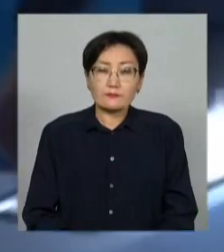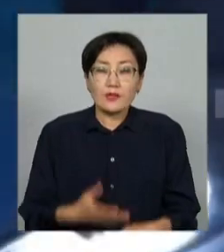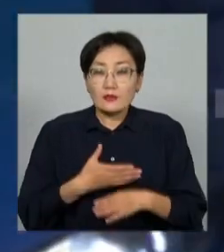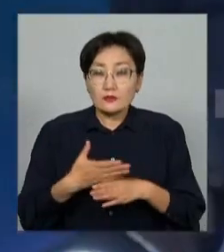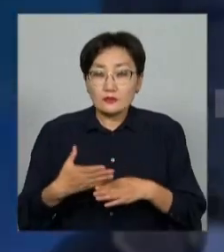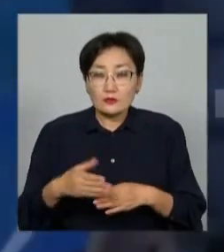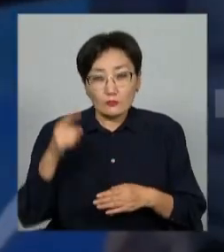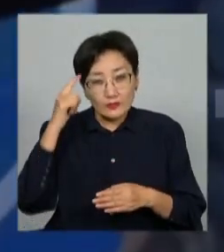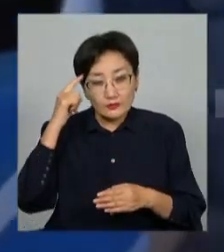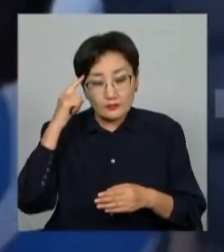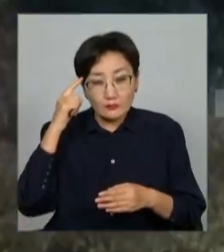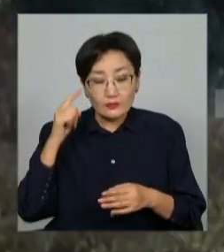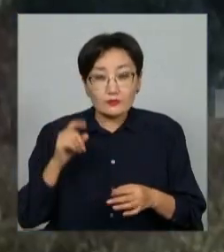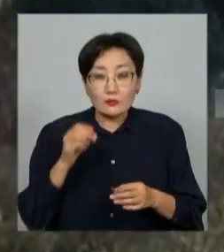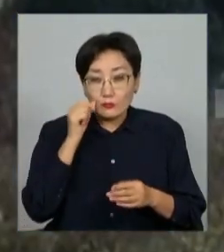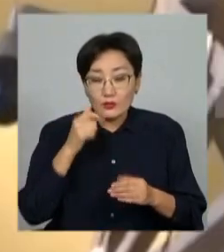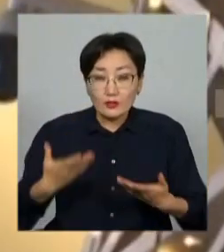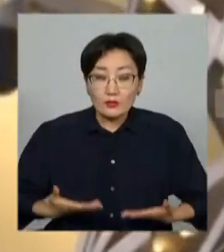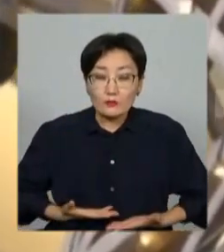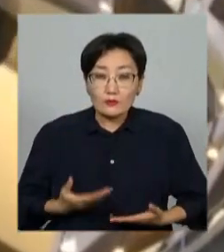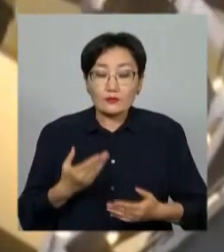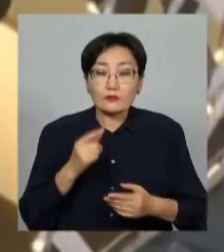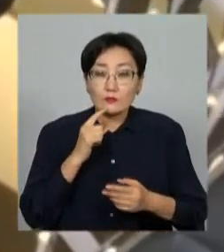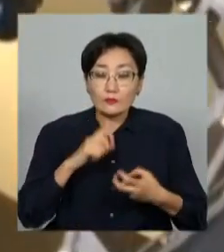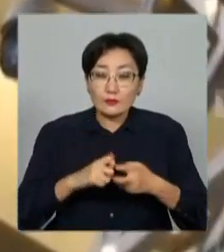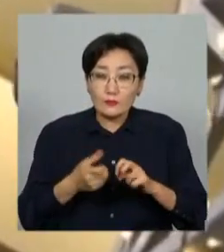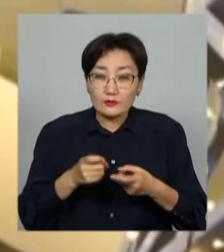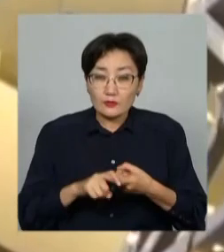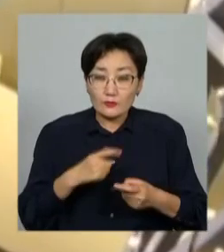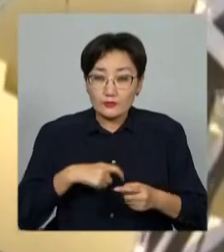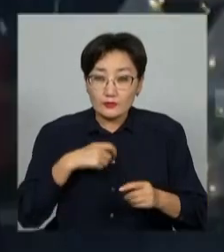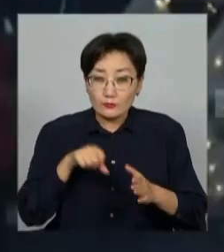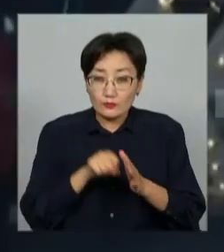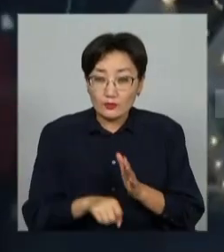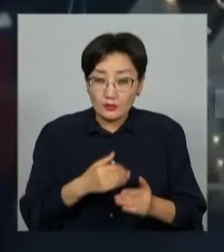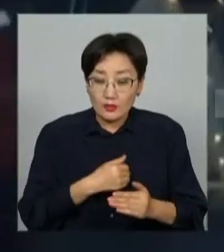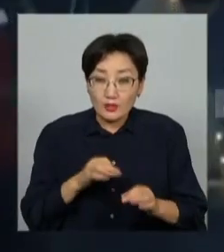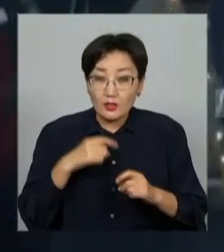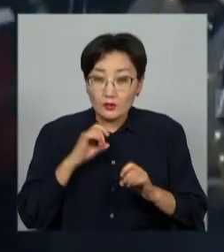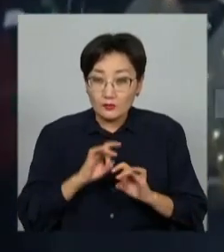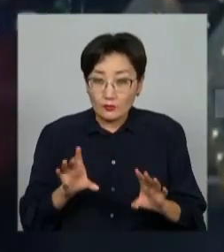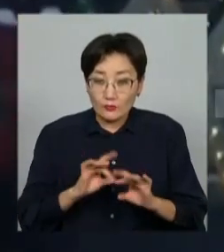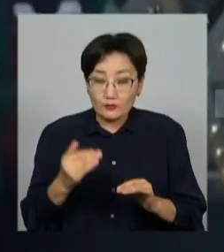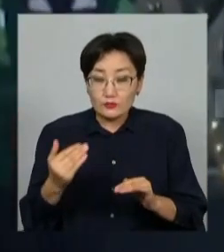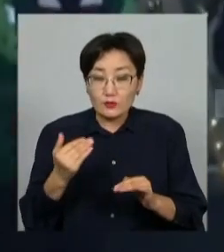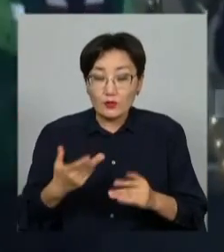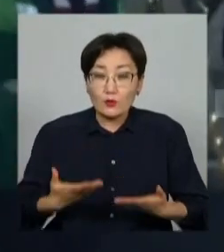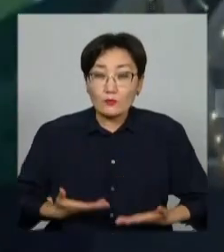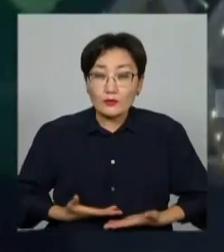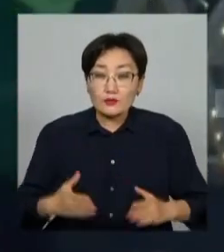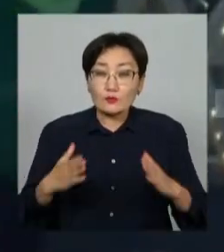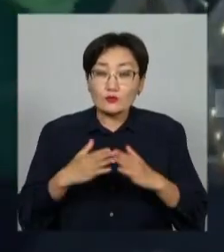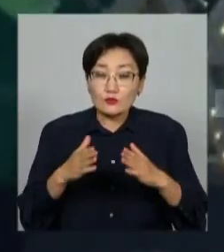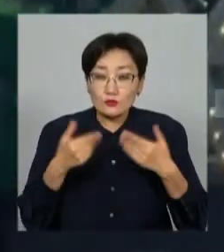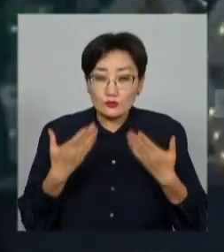Кейіннен есін жиған ер адам өміріндегі қиындықтарға байланысты өзіне қол салмақ болған айтыпты. Сондай-ақ оның тұрғылықты